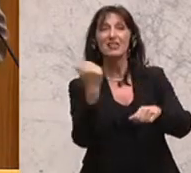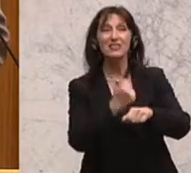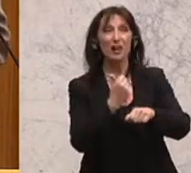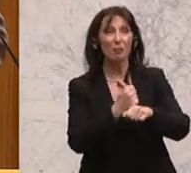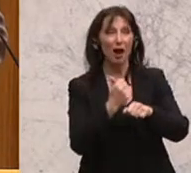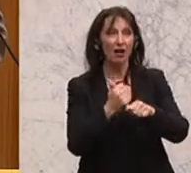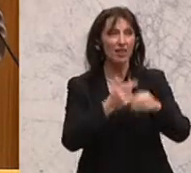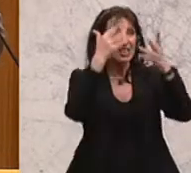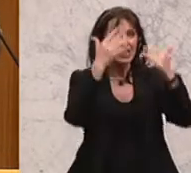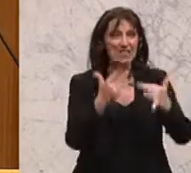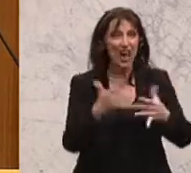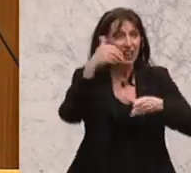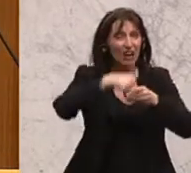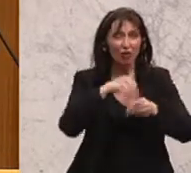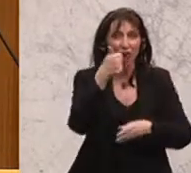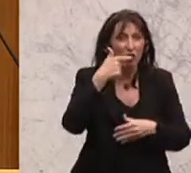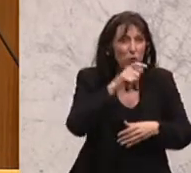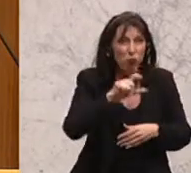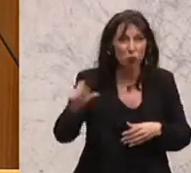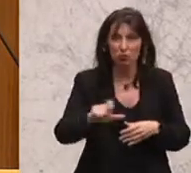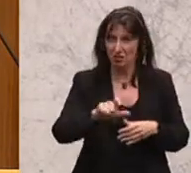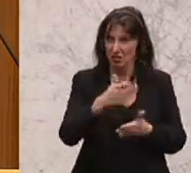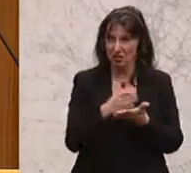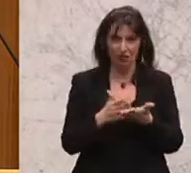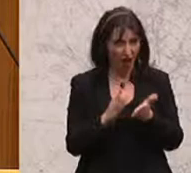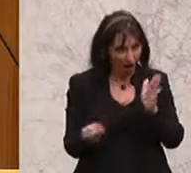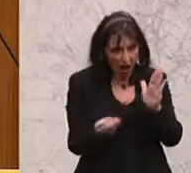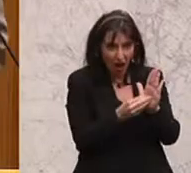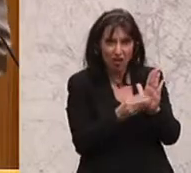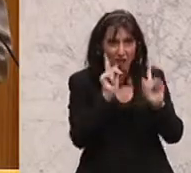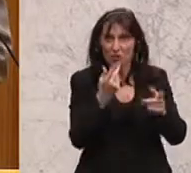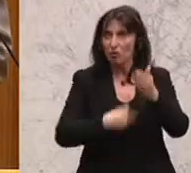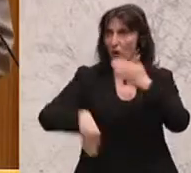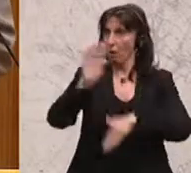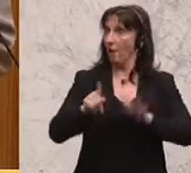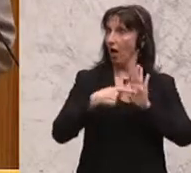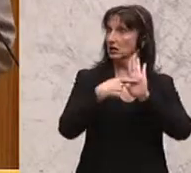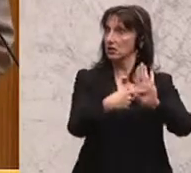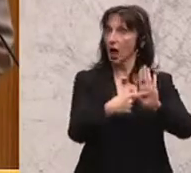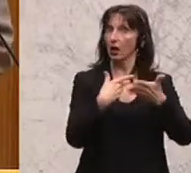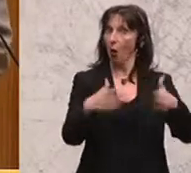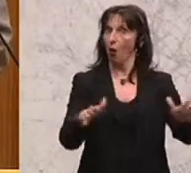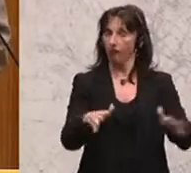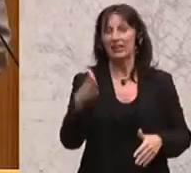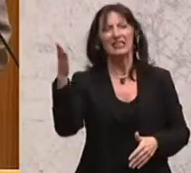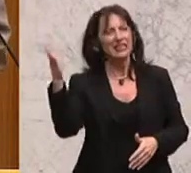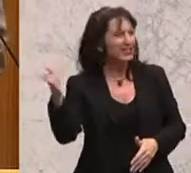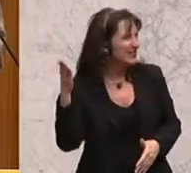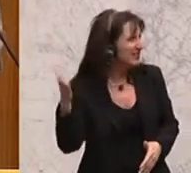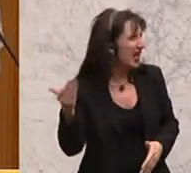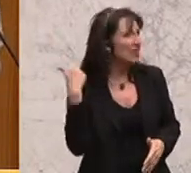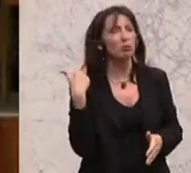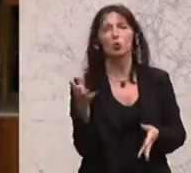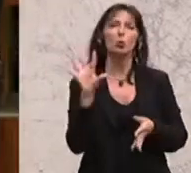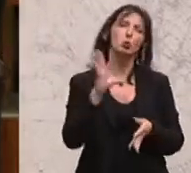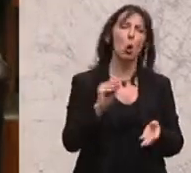des Betrages eingestellt haben, der einzustellen gewesen wäre. Das war ja schon schauen Sie, Sie haben damals die größte Leichenschminkanstalt